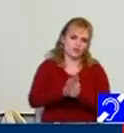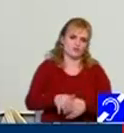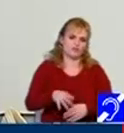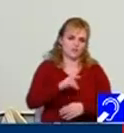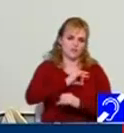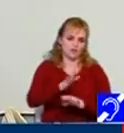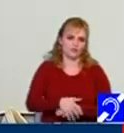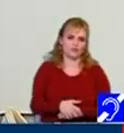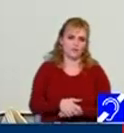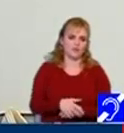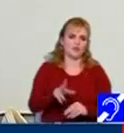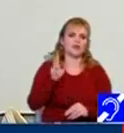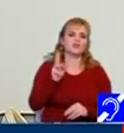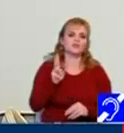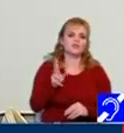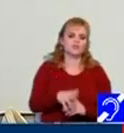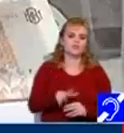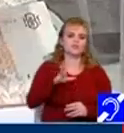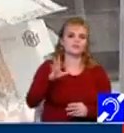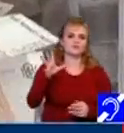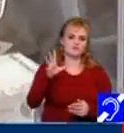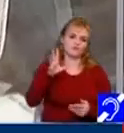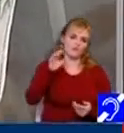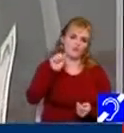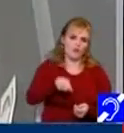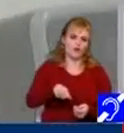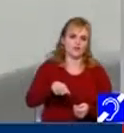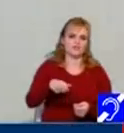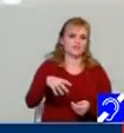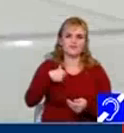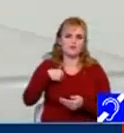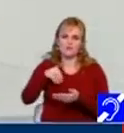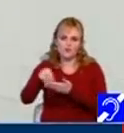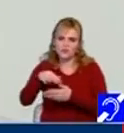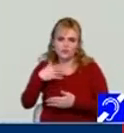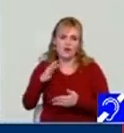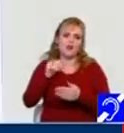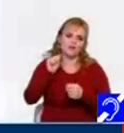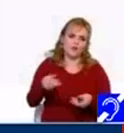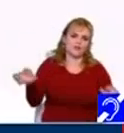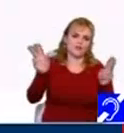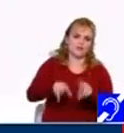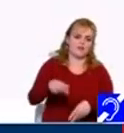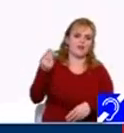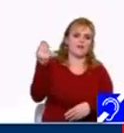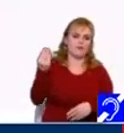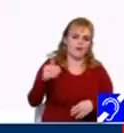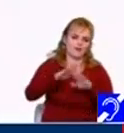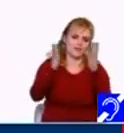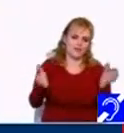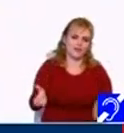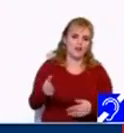însă nu reușește să-și găsească la târg ceva potrivit, poate dona bani într-o boxă special amenajată sau poate face donații pe